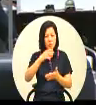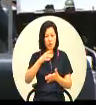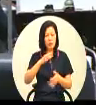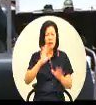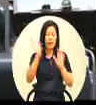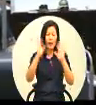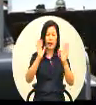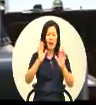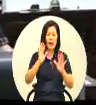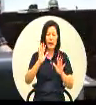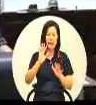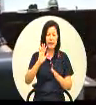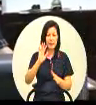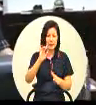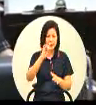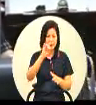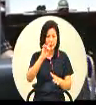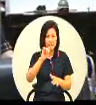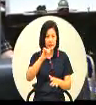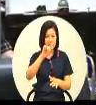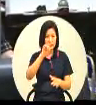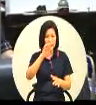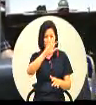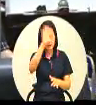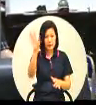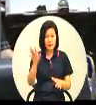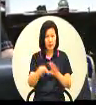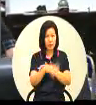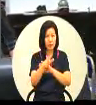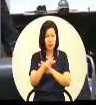空》？把那个 PowerPoint 拿掉好不好？